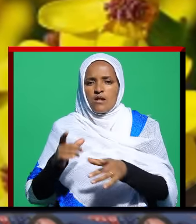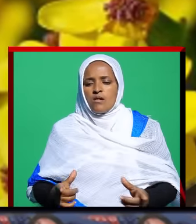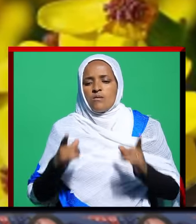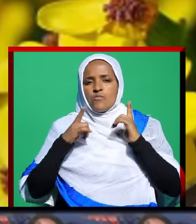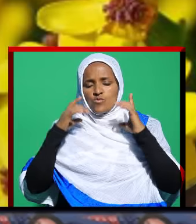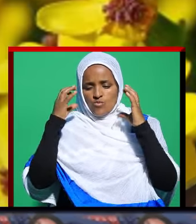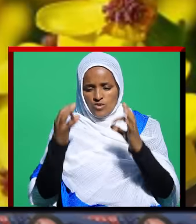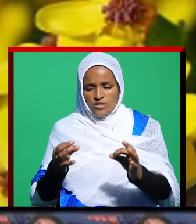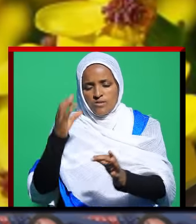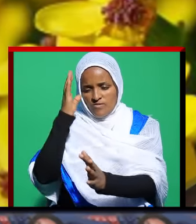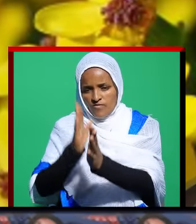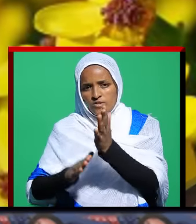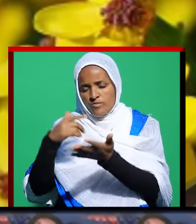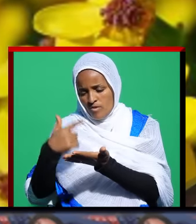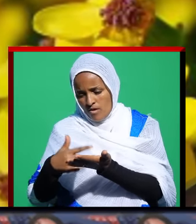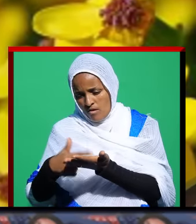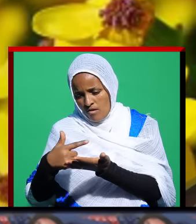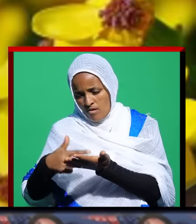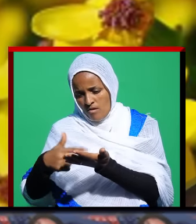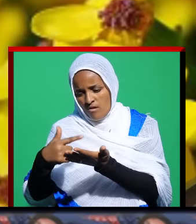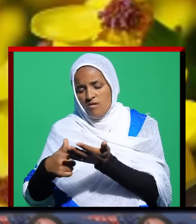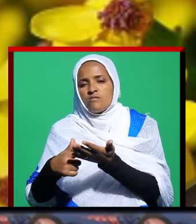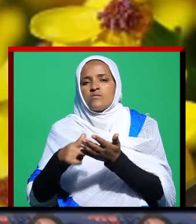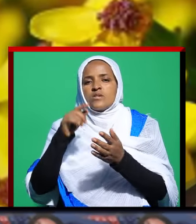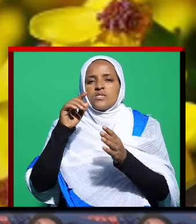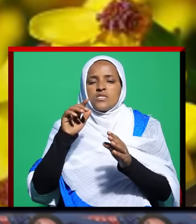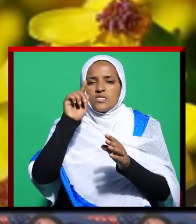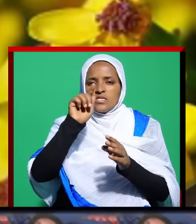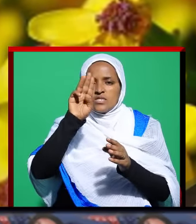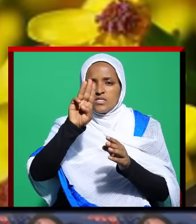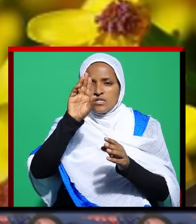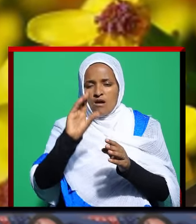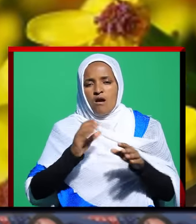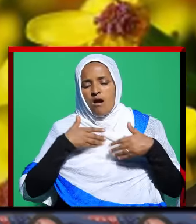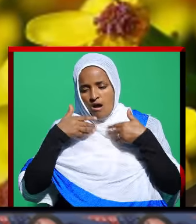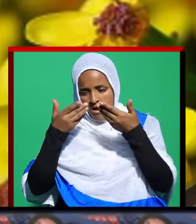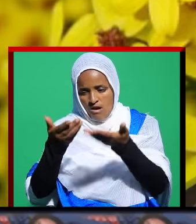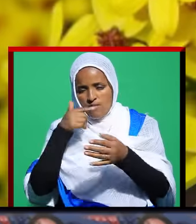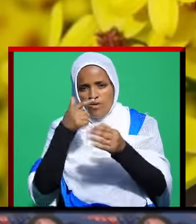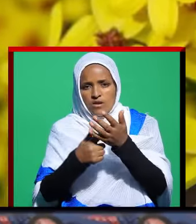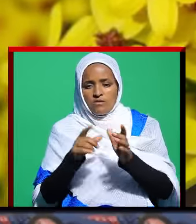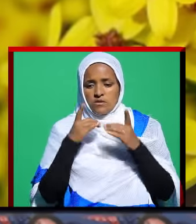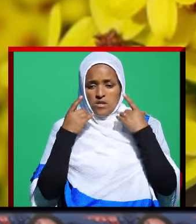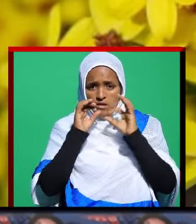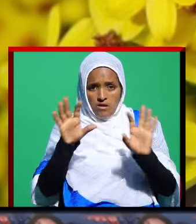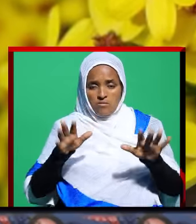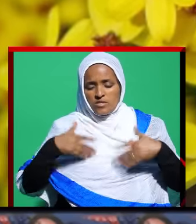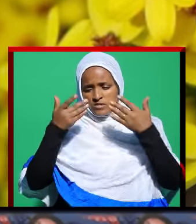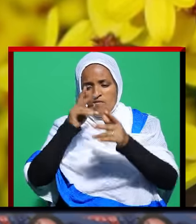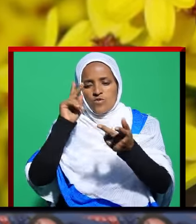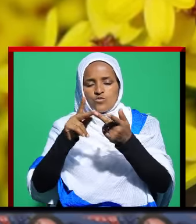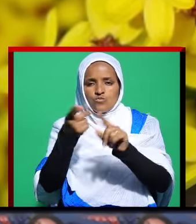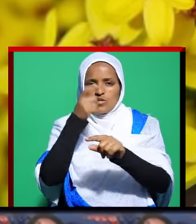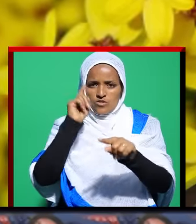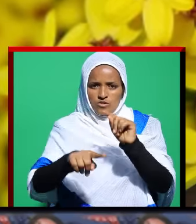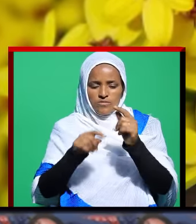ወስነን የምንፈጽመው ኑዛዜ ንስሐ ይባላል። በነገራችን ላይ ንስሐ ያለ ክህነት ፍጹም አይሆንም። ስለዚህ